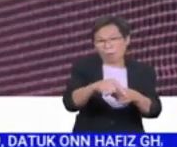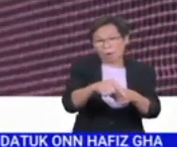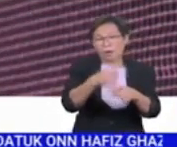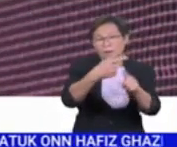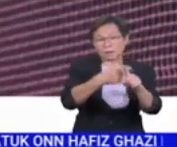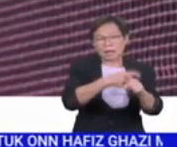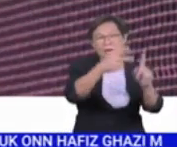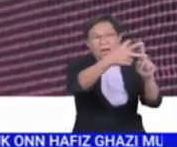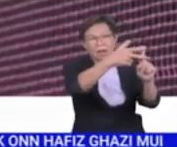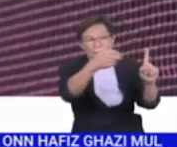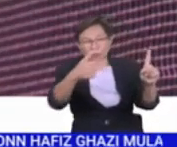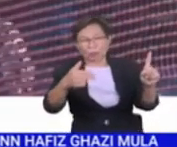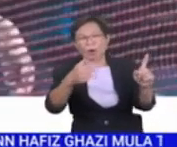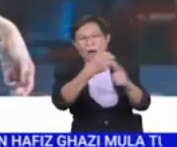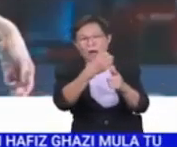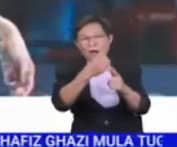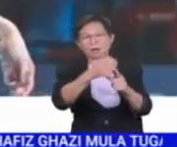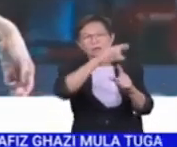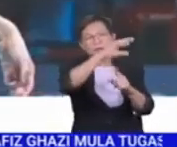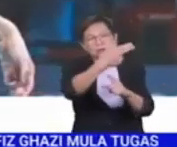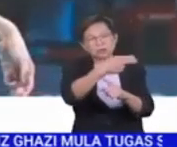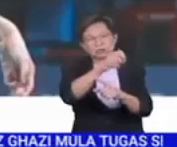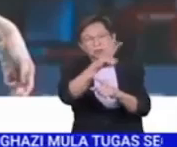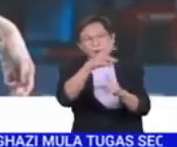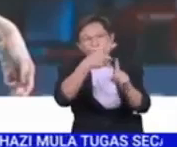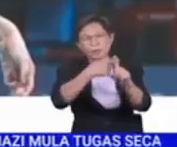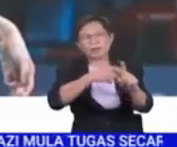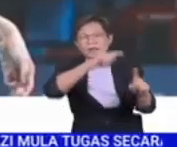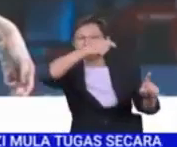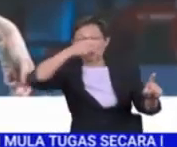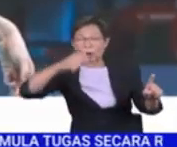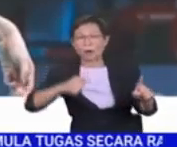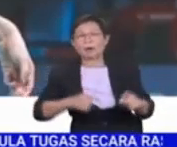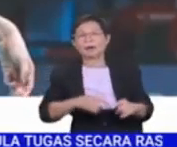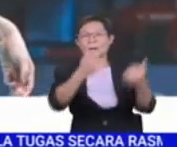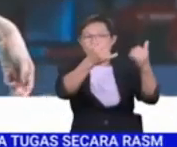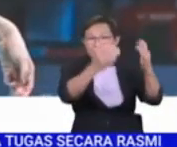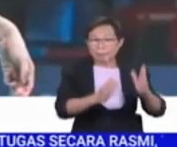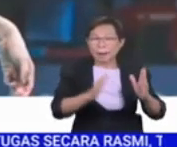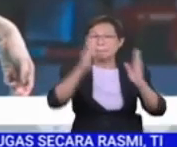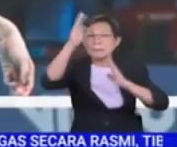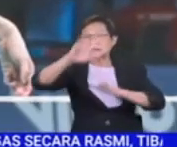Hiranustavito dari Indonesia atau Chow Tian Chen dari Taiwan. Barisan